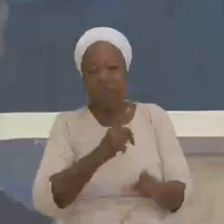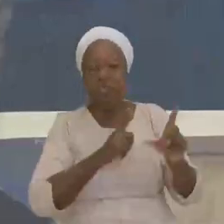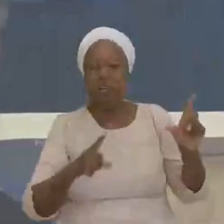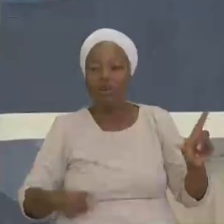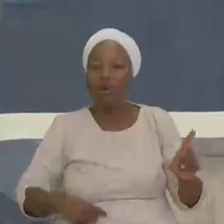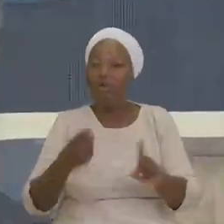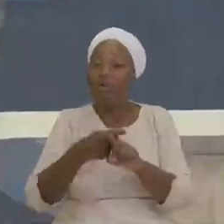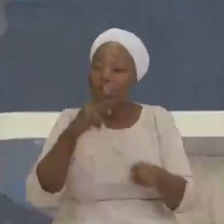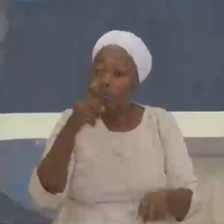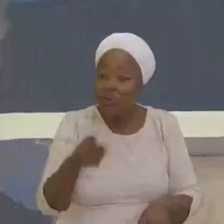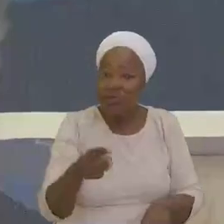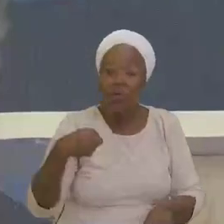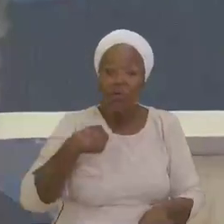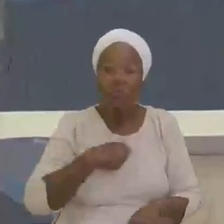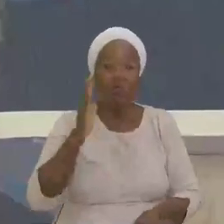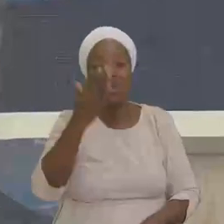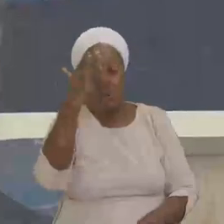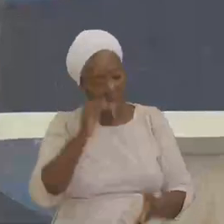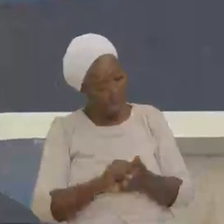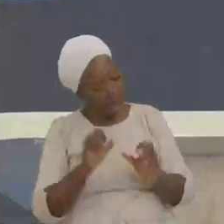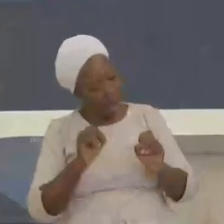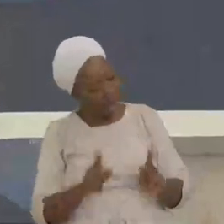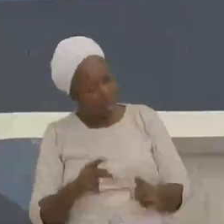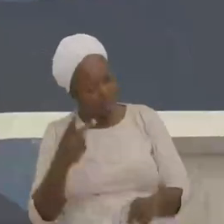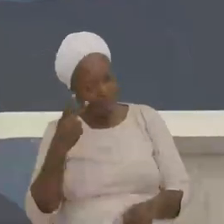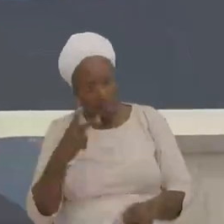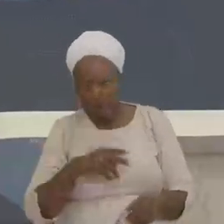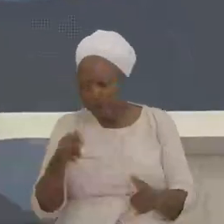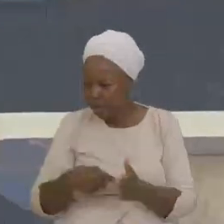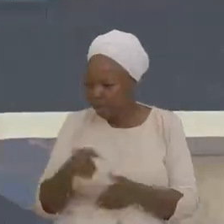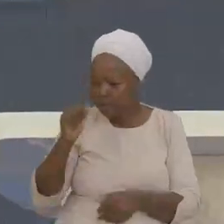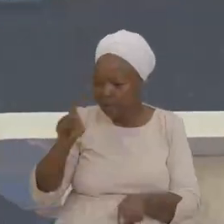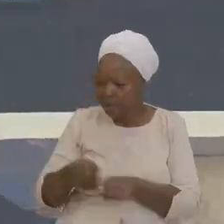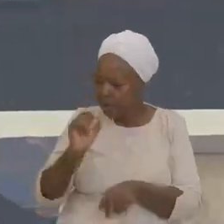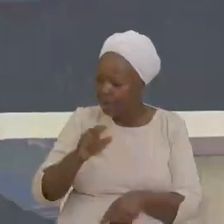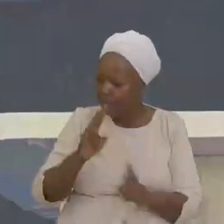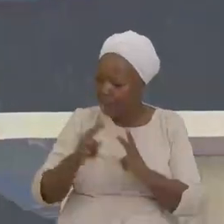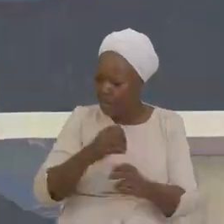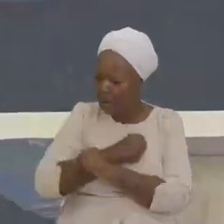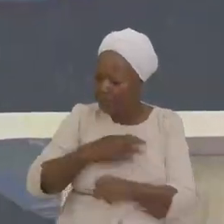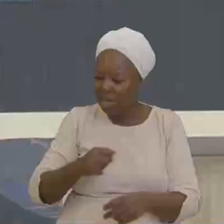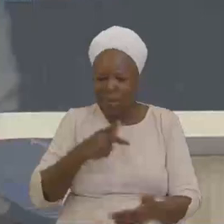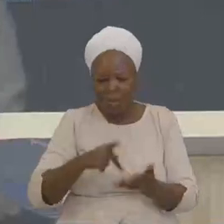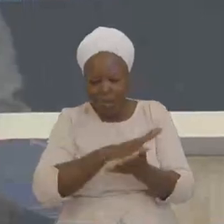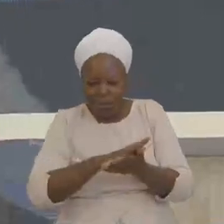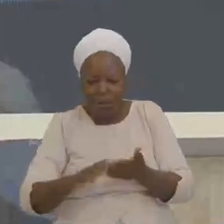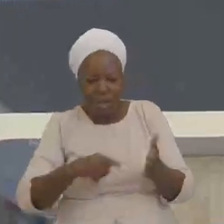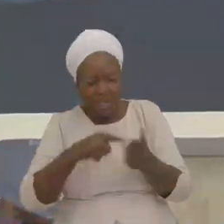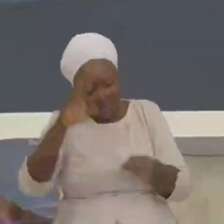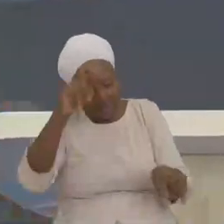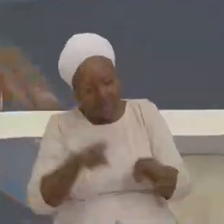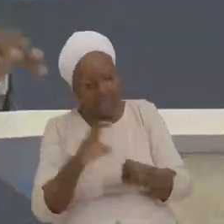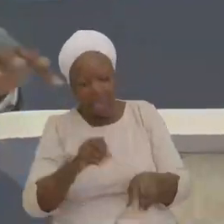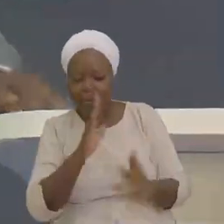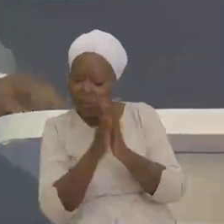le caractère et les attributs du Seigneur dans ta vie. Et nous saurons, ah, donc tu étais si aimable, tu